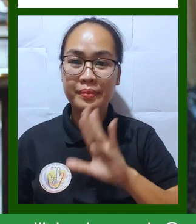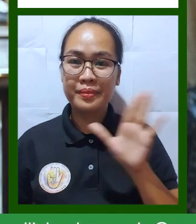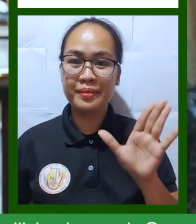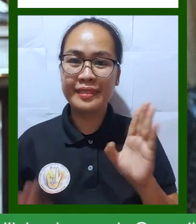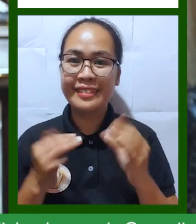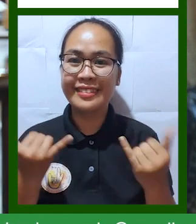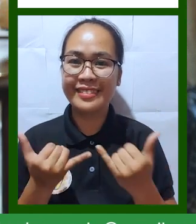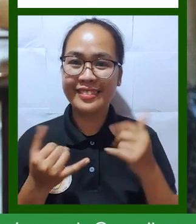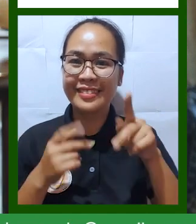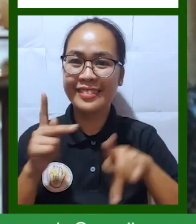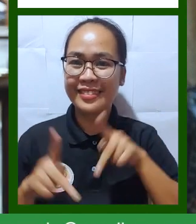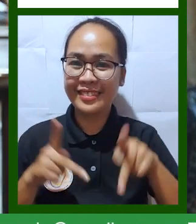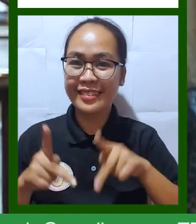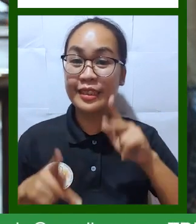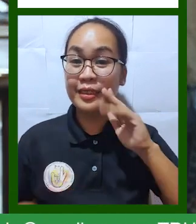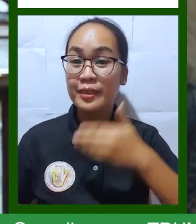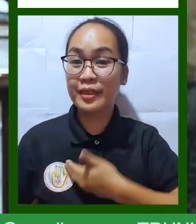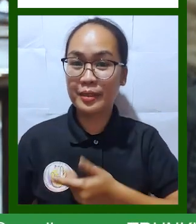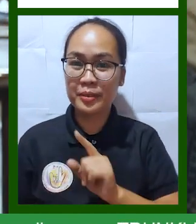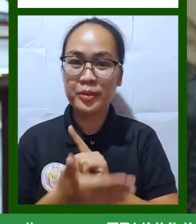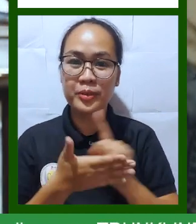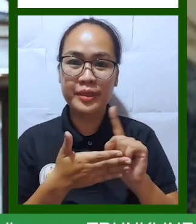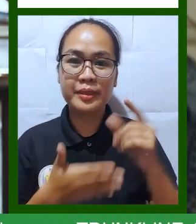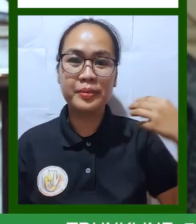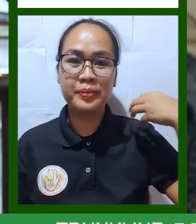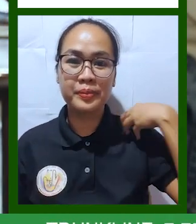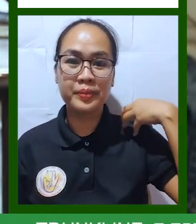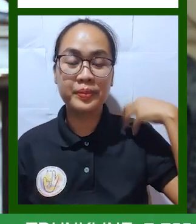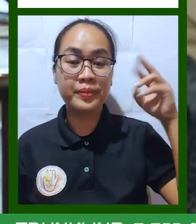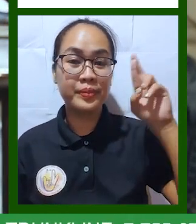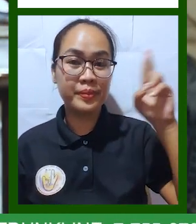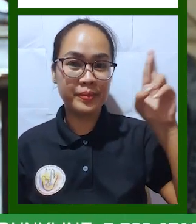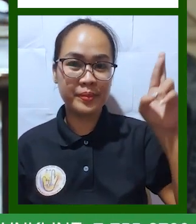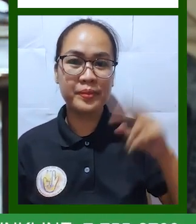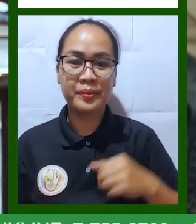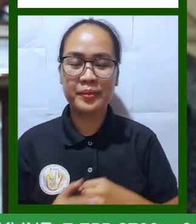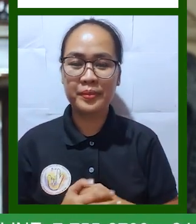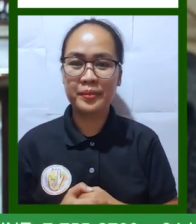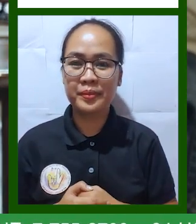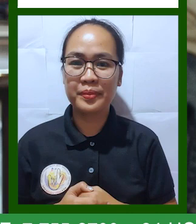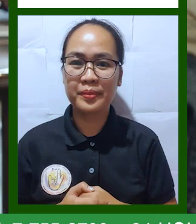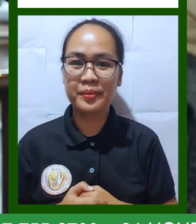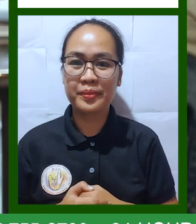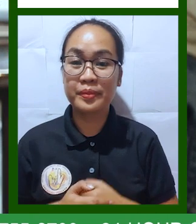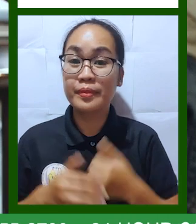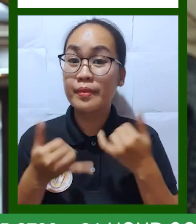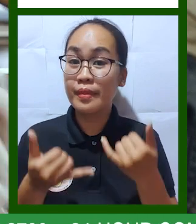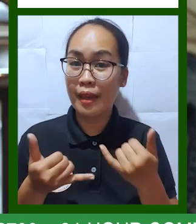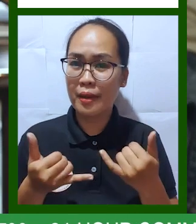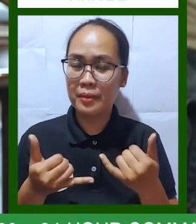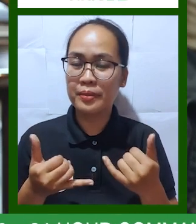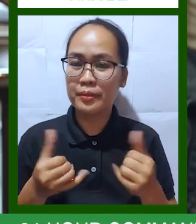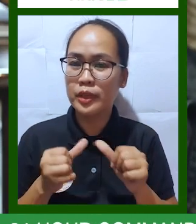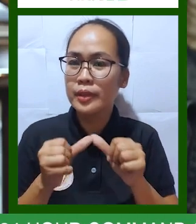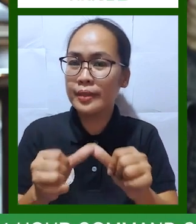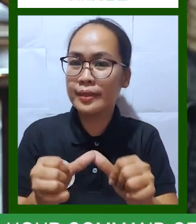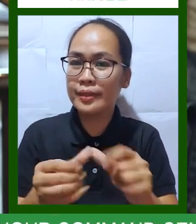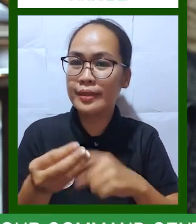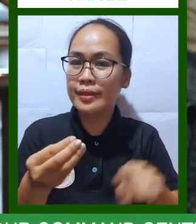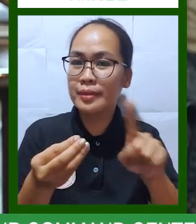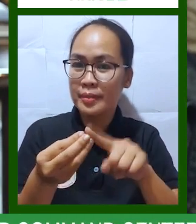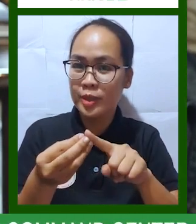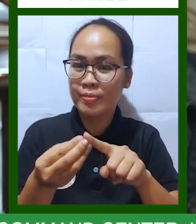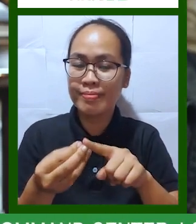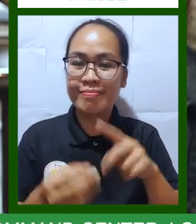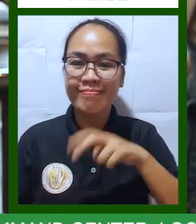Magandang araw po mga kabarangay. Welcome to our weekly Kapitan's Report. So, tuloy na naman po ang ating